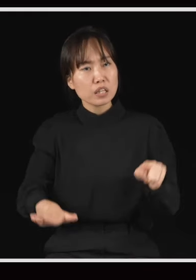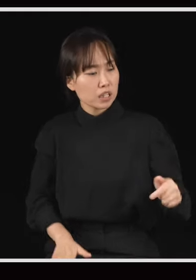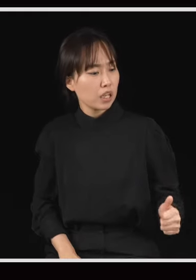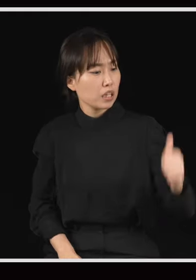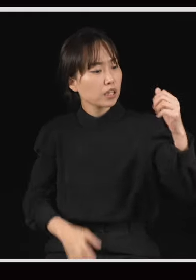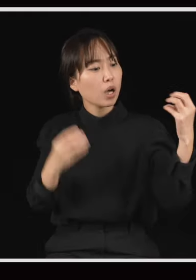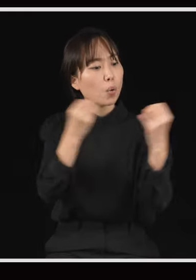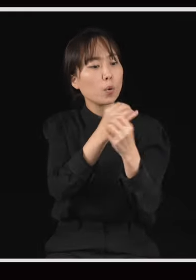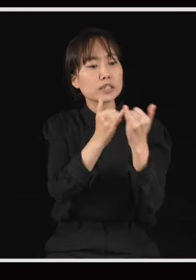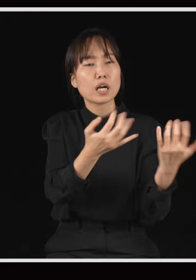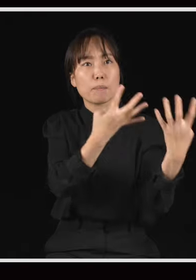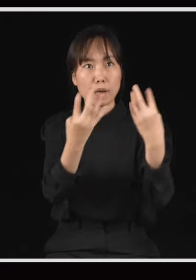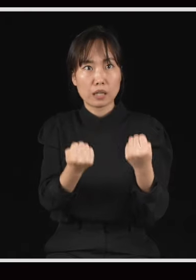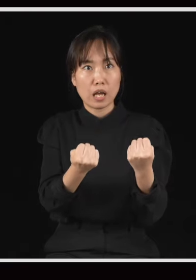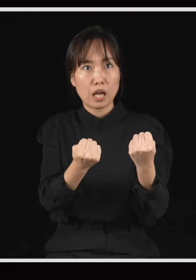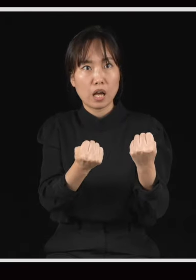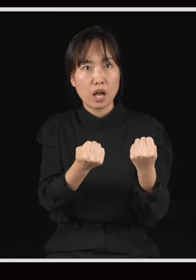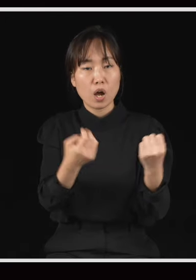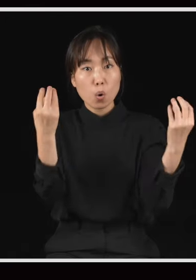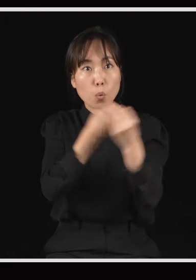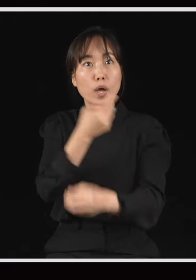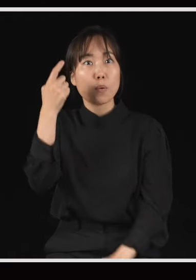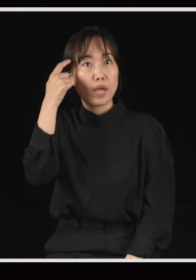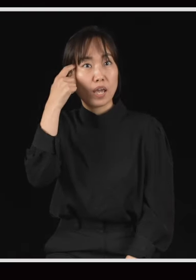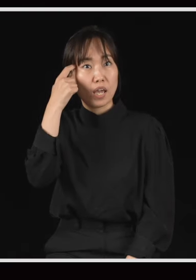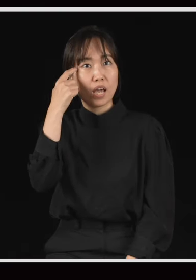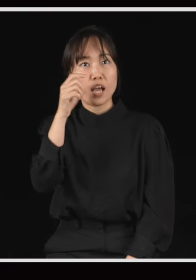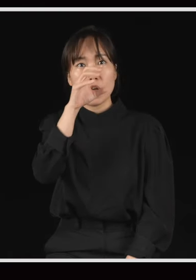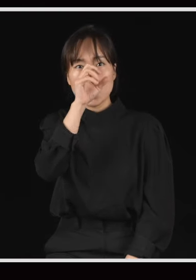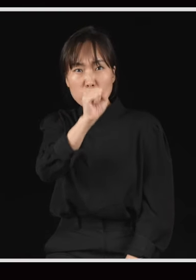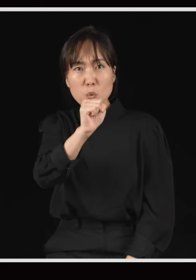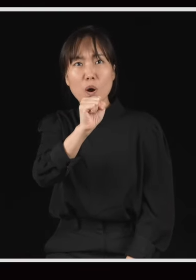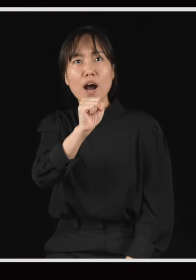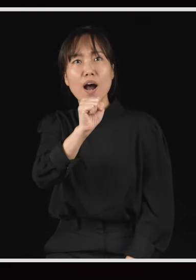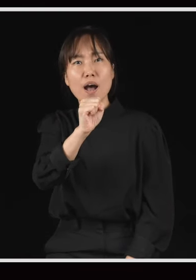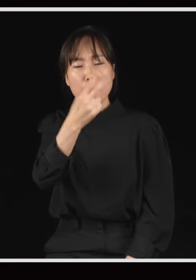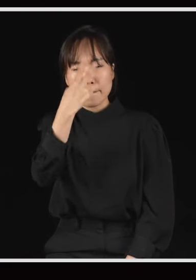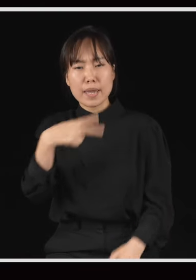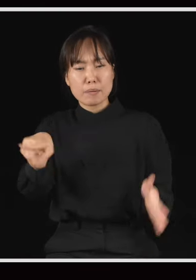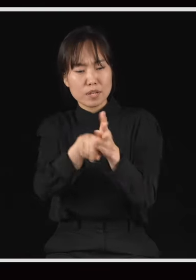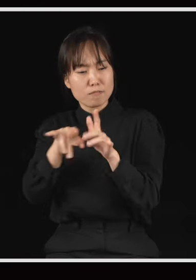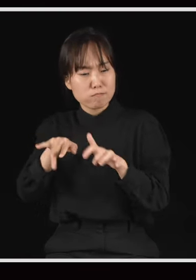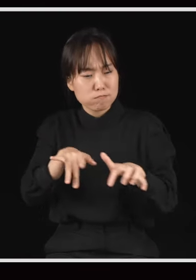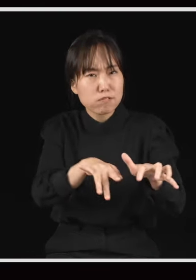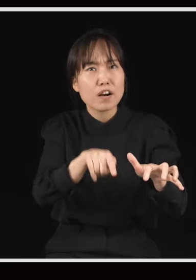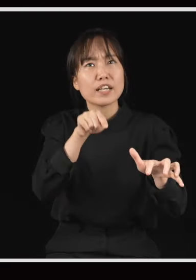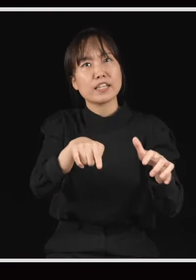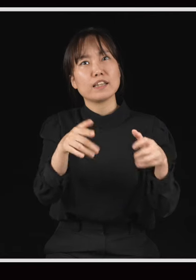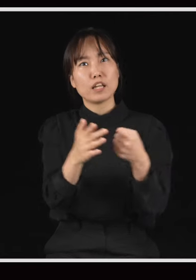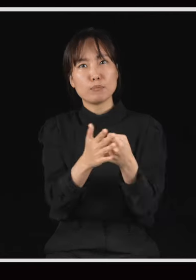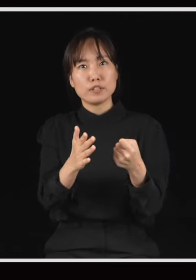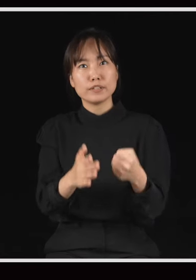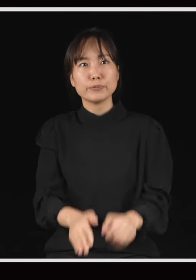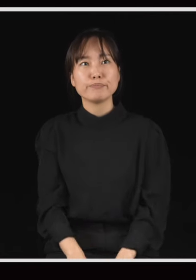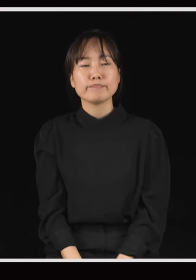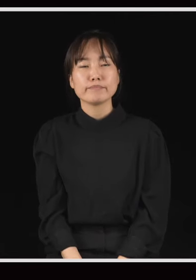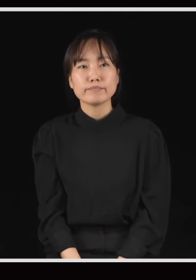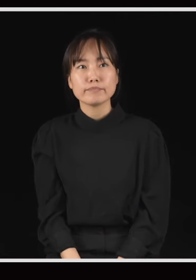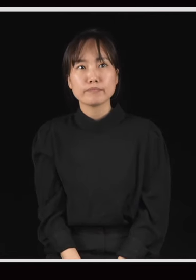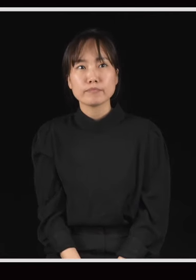많죠. 그러니까 이런 것들이 이제 이런 거죠. 고급 이미지, 좋은 느낌과 연관되면 좋은 것.